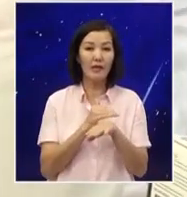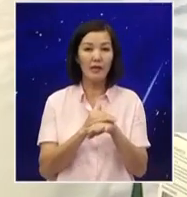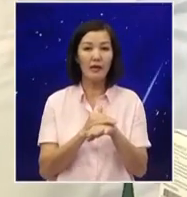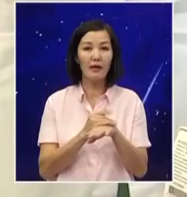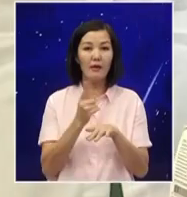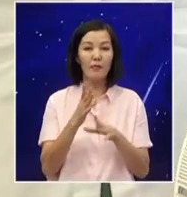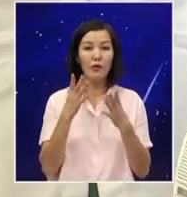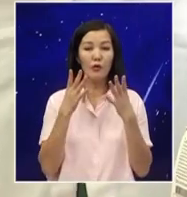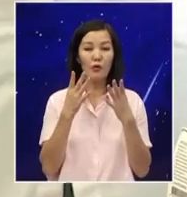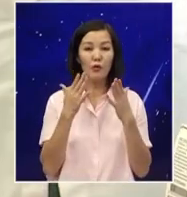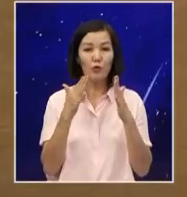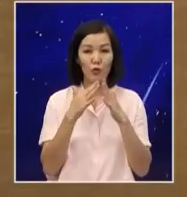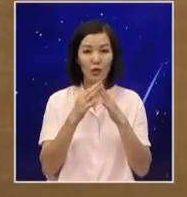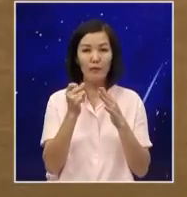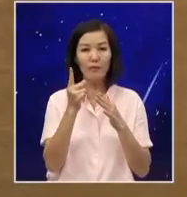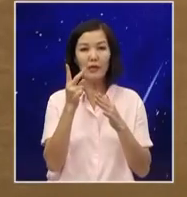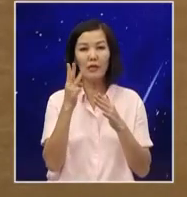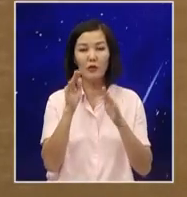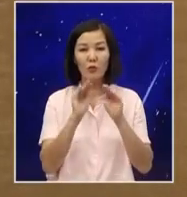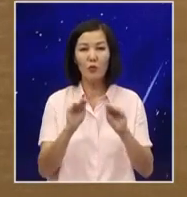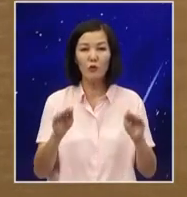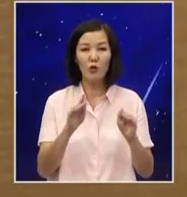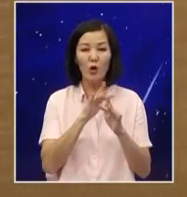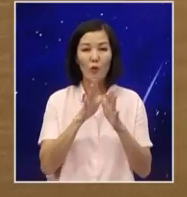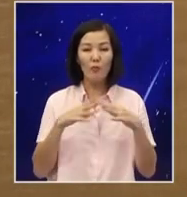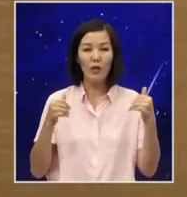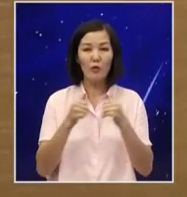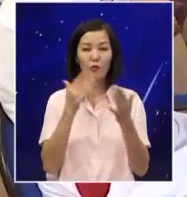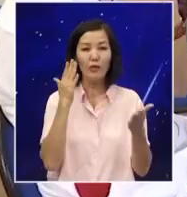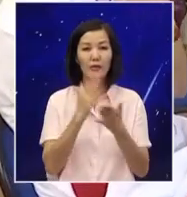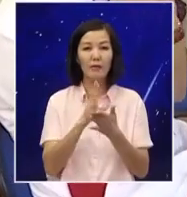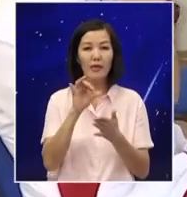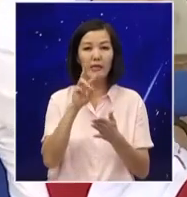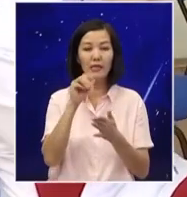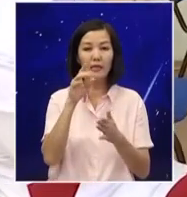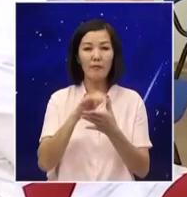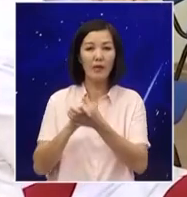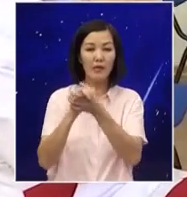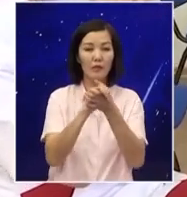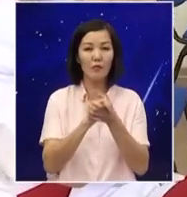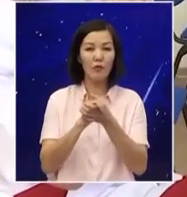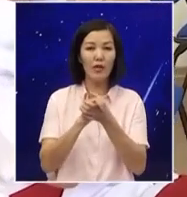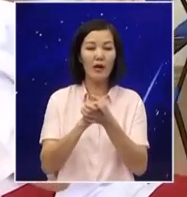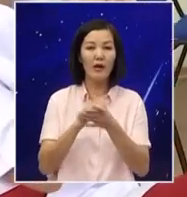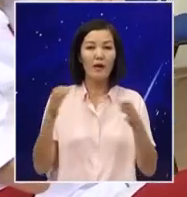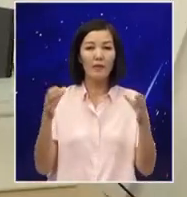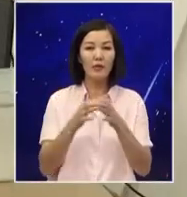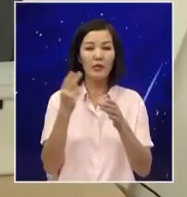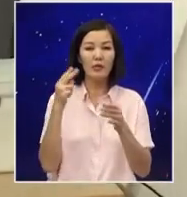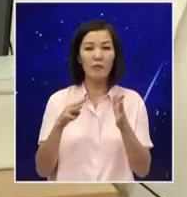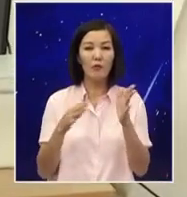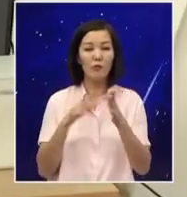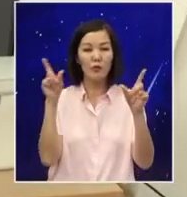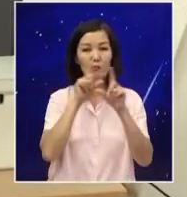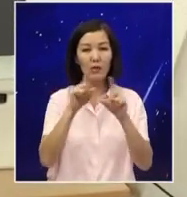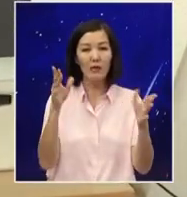қатарында бір үйде бірнеше оқушысы бар көпбалалы отбасы да бар. Айта кетейік, Сенім кәсіподағы облыстық филиалына қарасты 29 мекеме